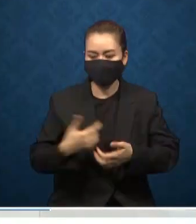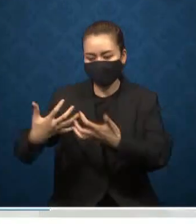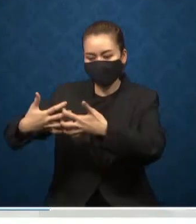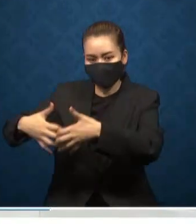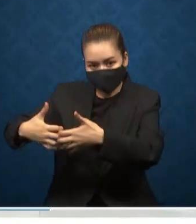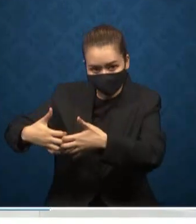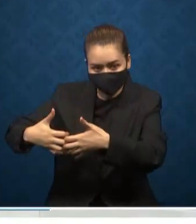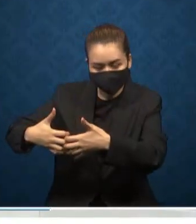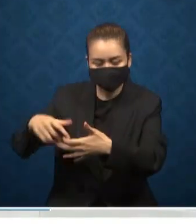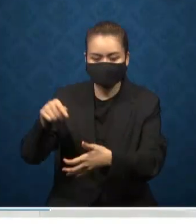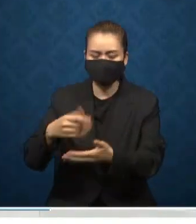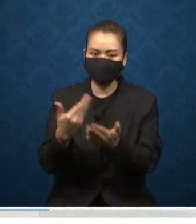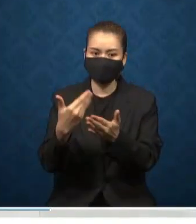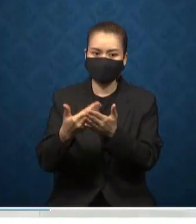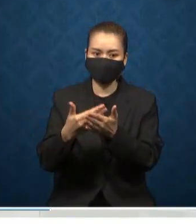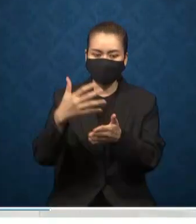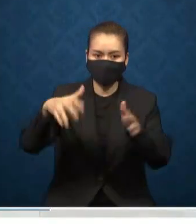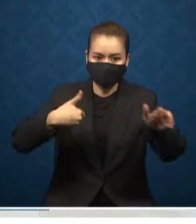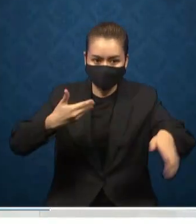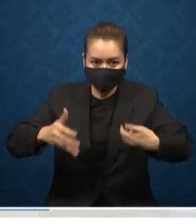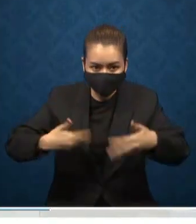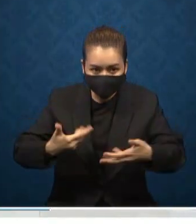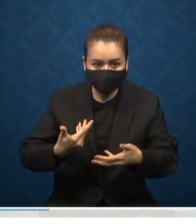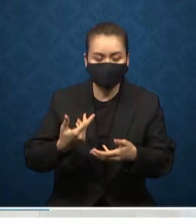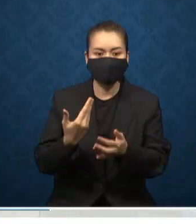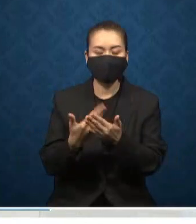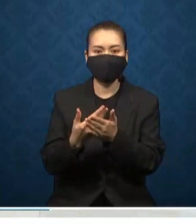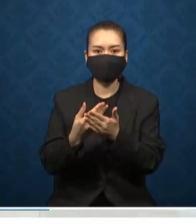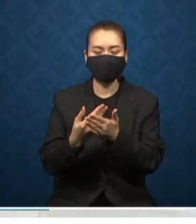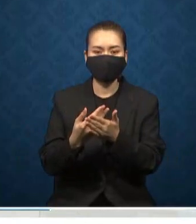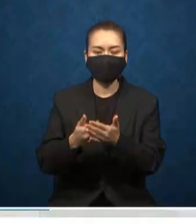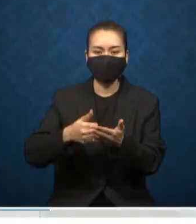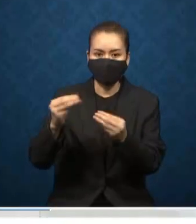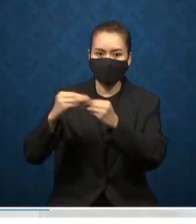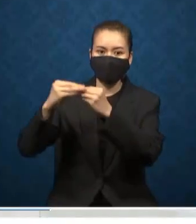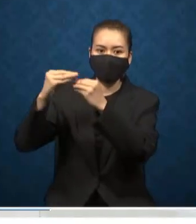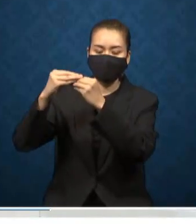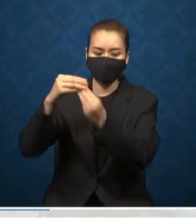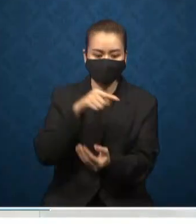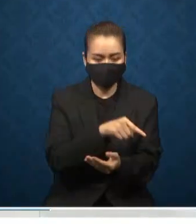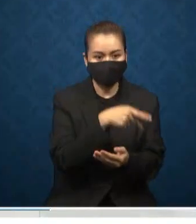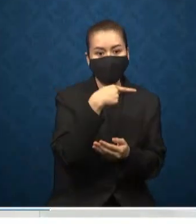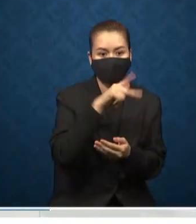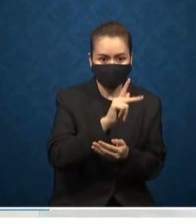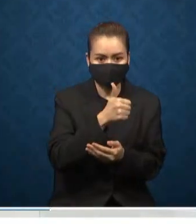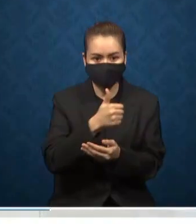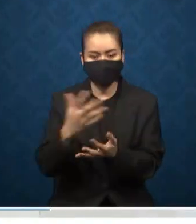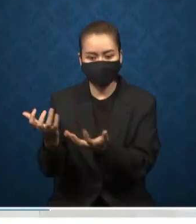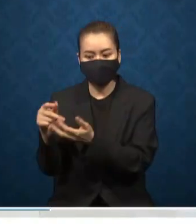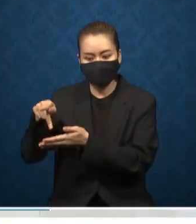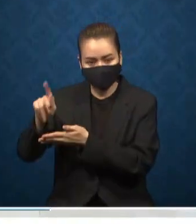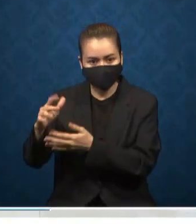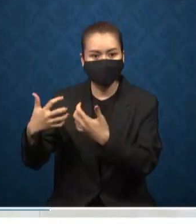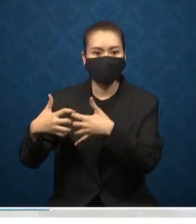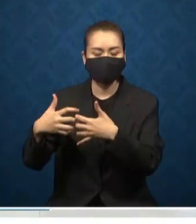ายได้ของระบบให้เพิ่มขึ้นเพื่อมีการจัดสรรทั้งสองฝ่ายได้ประโยชน์จากผลประโยชน์ที่เพิ่มขึ้นนะครับส่วนใหญ่ก็จะมาจาก